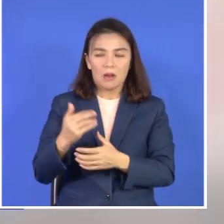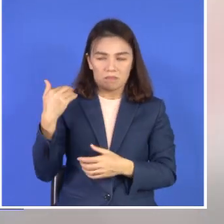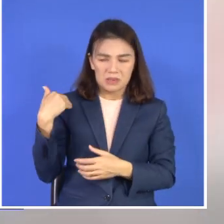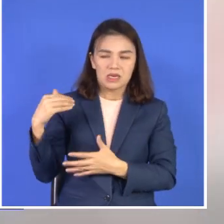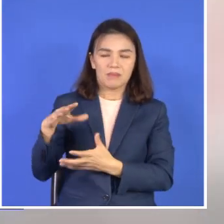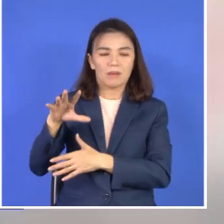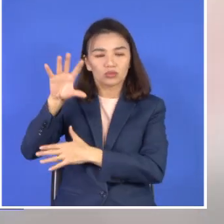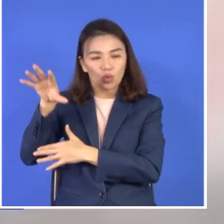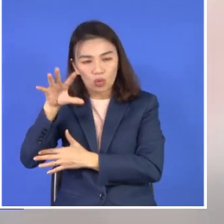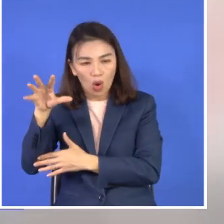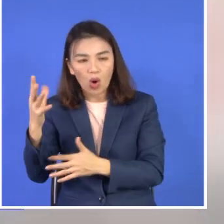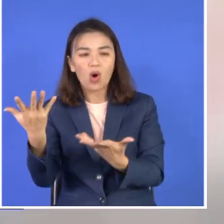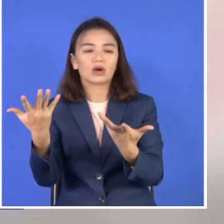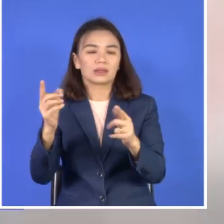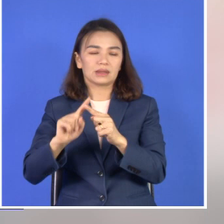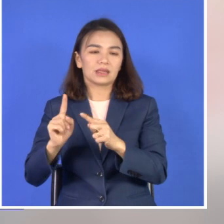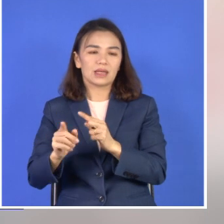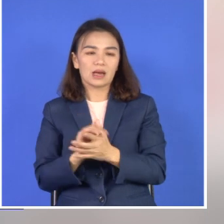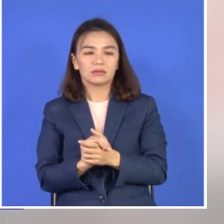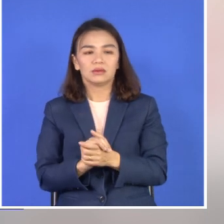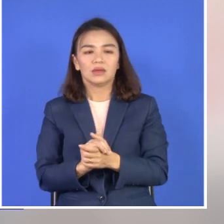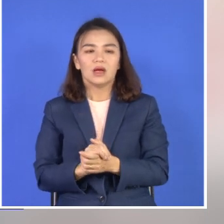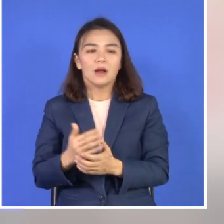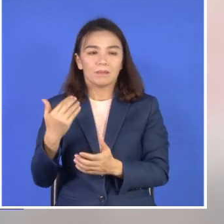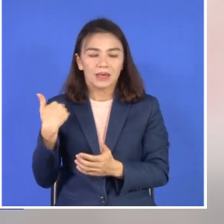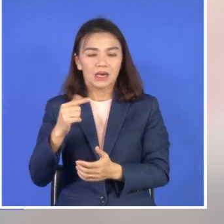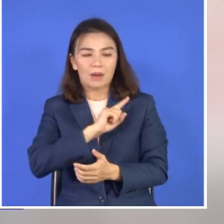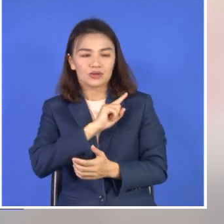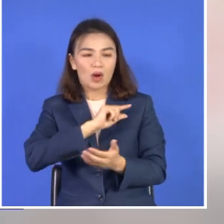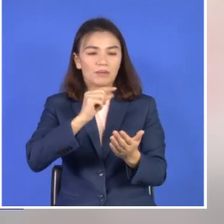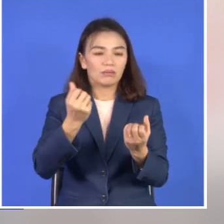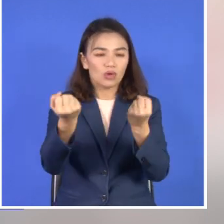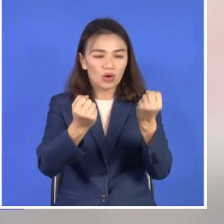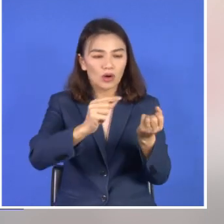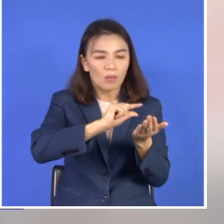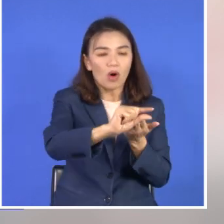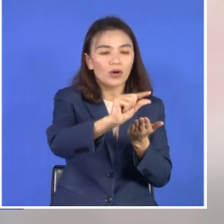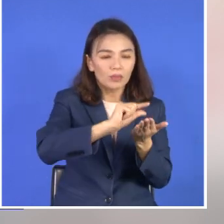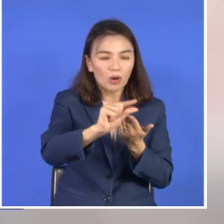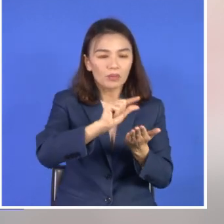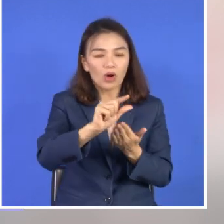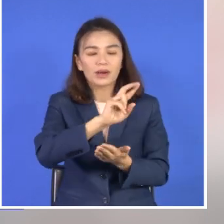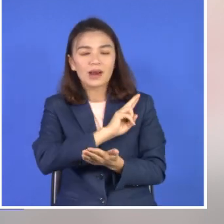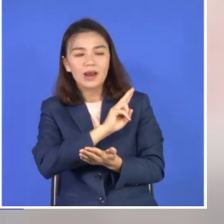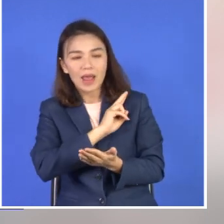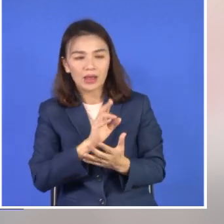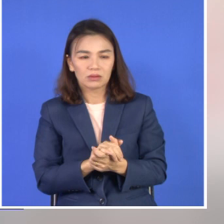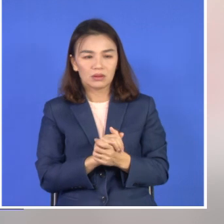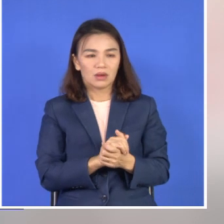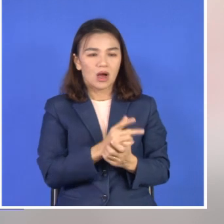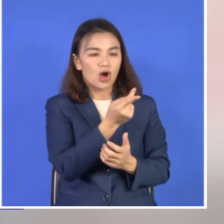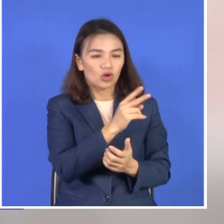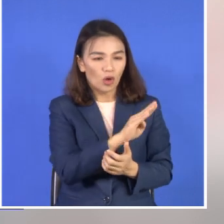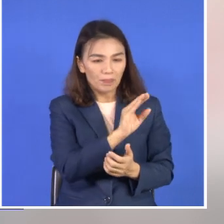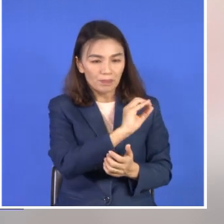สิ้นเนื้อประดาตัวก็มีและรับผิดชอบจ่ายค่าผ่อนรถด้วยตัวเองด้วยแล้วก็คือตัวก็ไม่ได้จับรถก็ไม่ได้ขับนะ